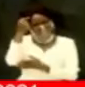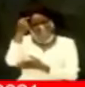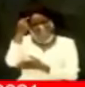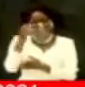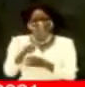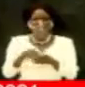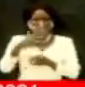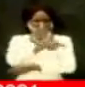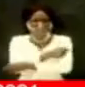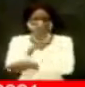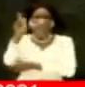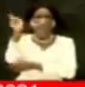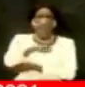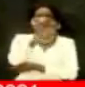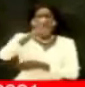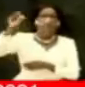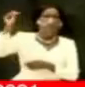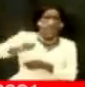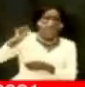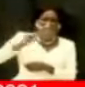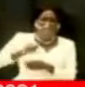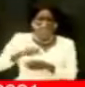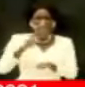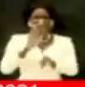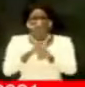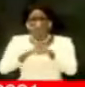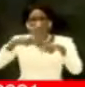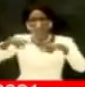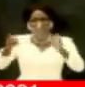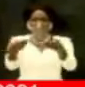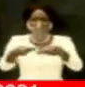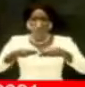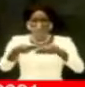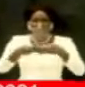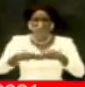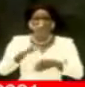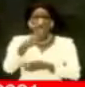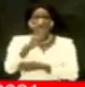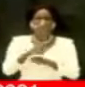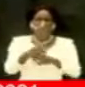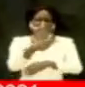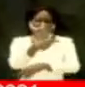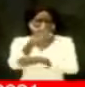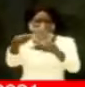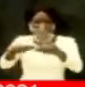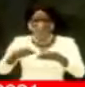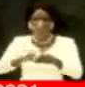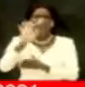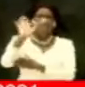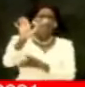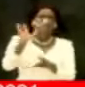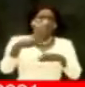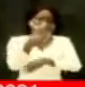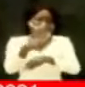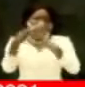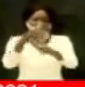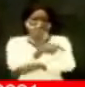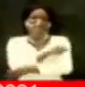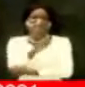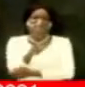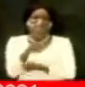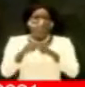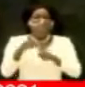court watenga injunction kuti katemera amene asapite pasogolo komano kudziwa kuti katemera ameneyi ndithu ndi wabwino akufuna ndithu